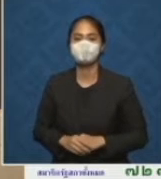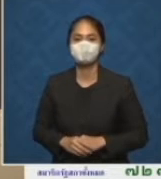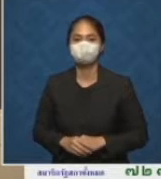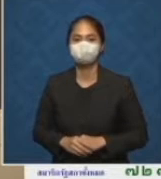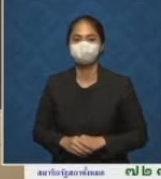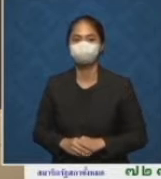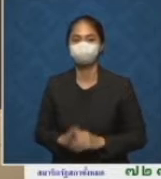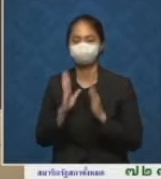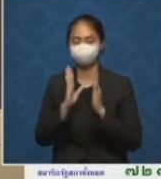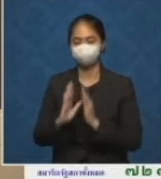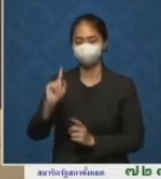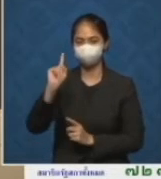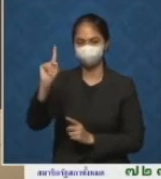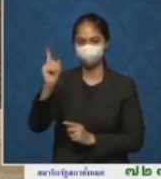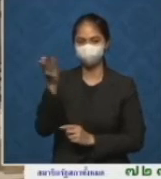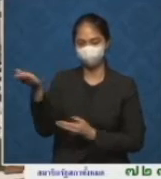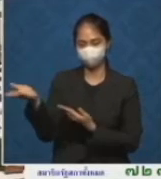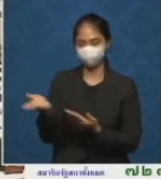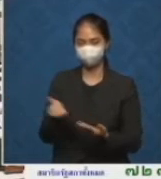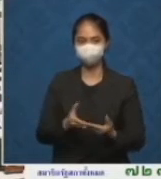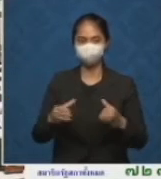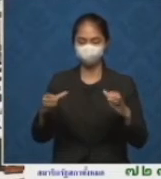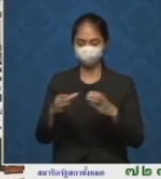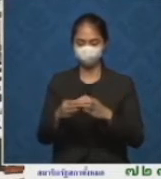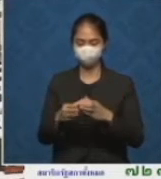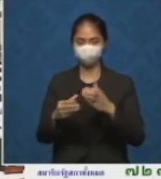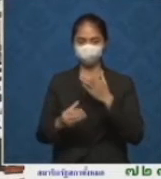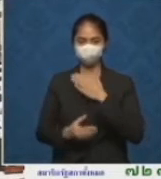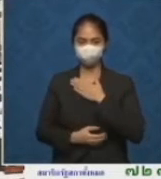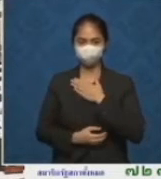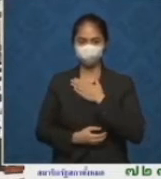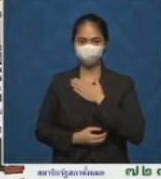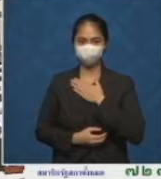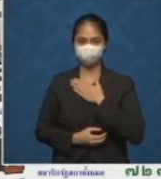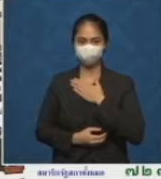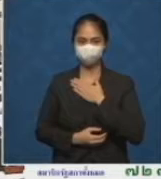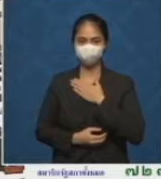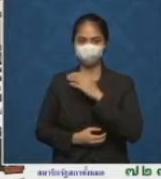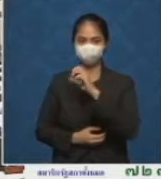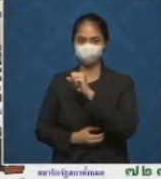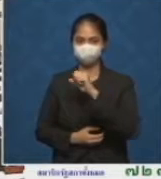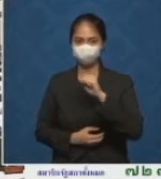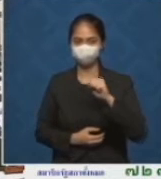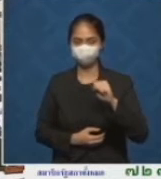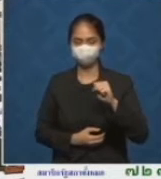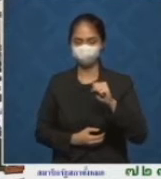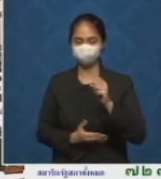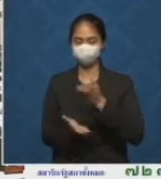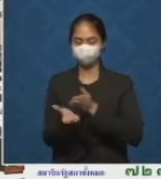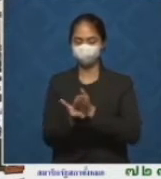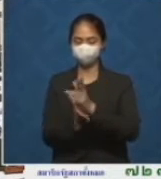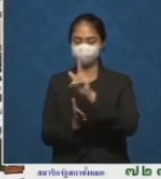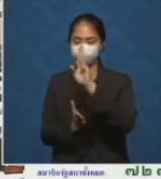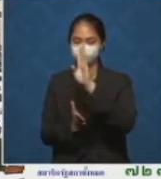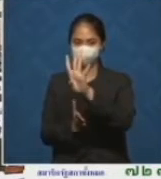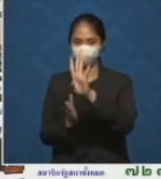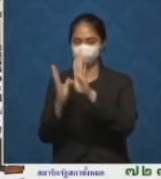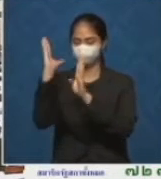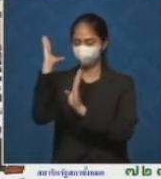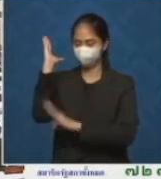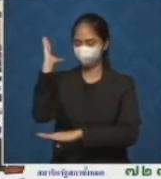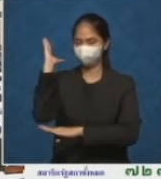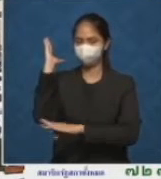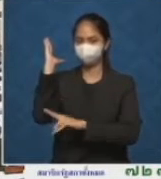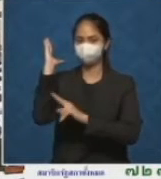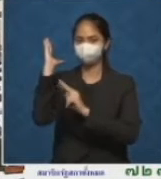านประธานรัฐสภาที่เคารพผมกมลศักดิ์ลีวามะสมาชิกสภาผู้แทนราษฎรเขต4นราธิวาสพรรคประชา